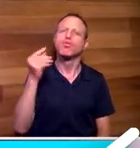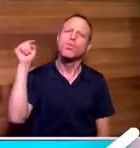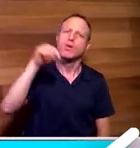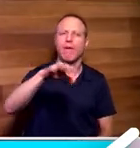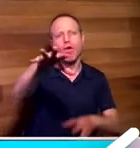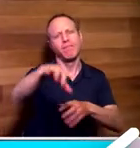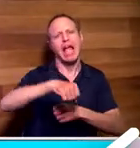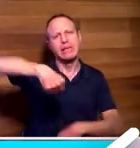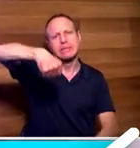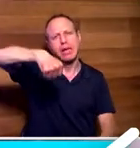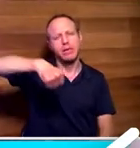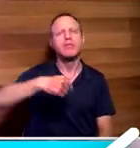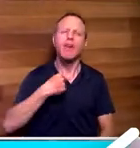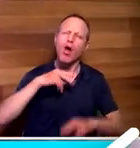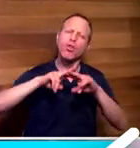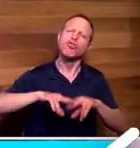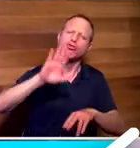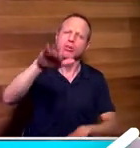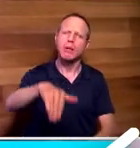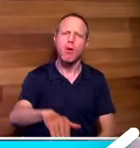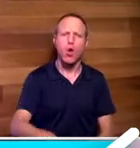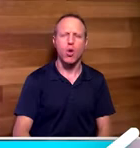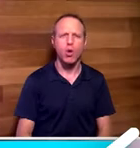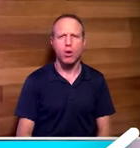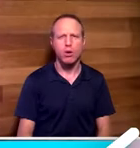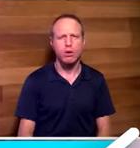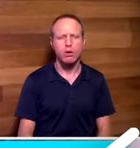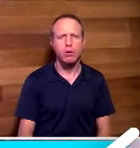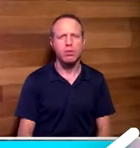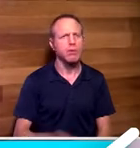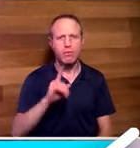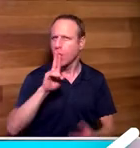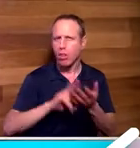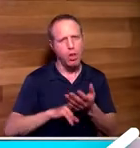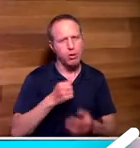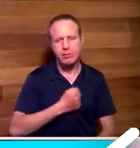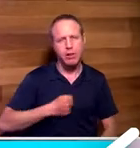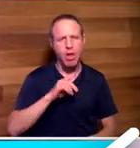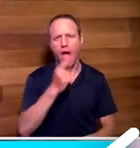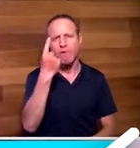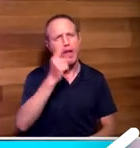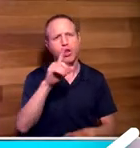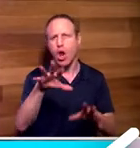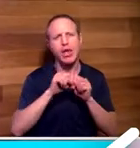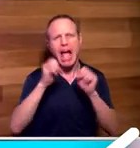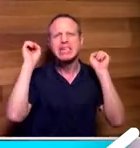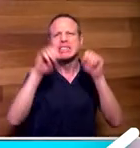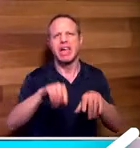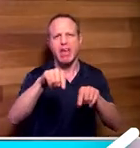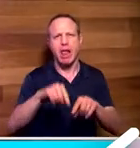את השקית, ואנחנו נשאיר אותה כאן. וזה לא נכון לצערנו, כי אף אחד לא ייקח את הזבל